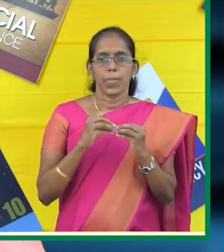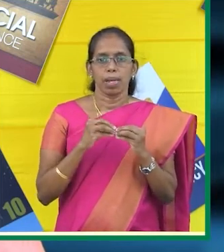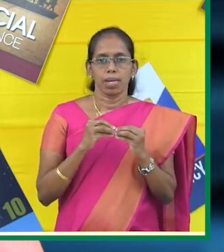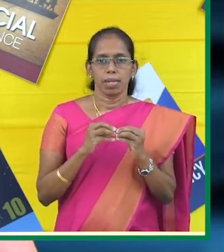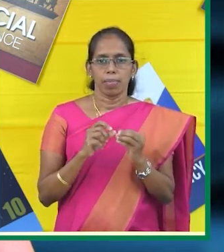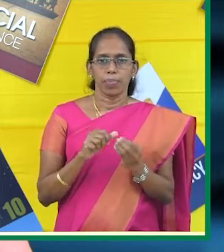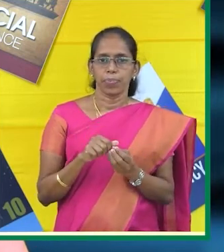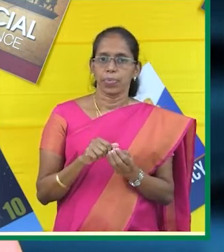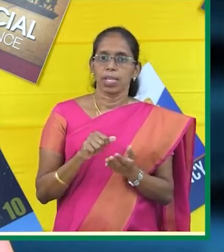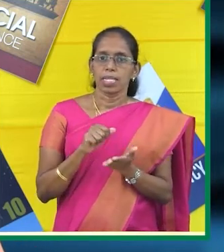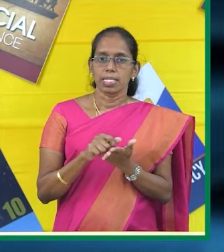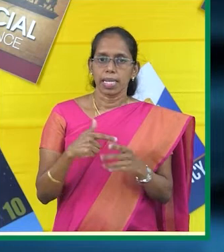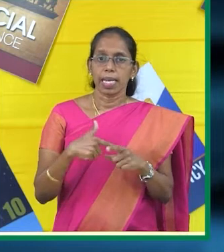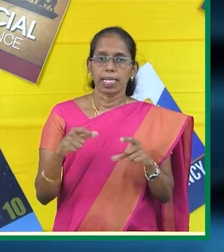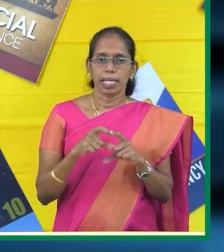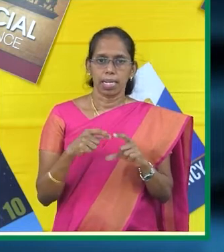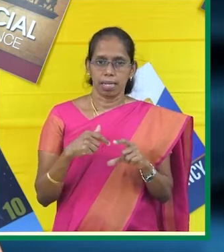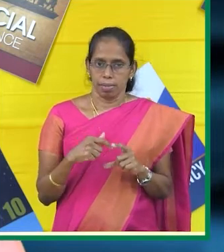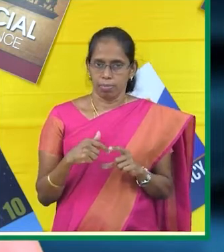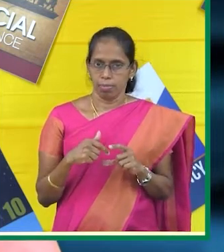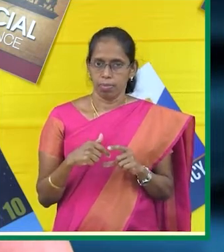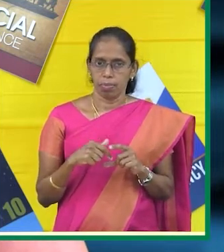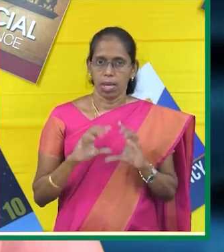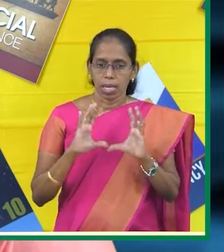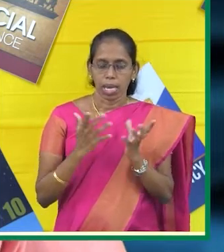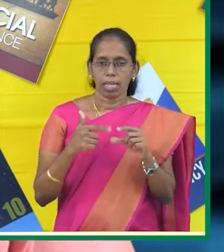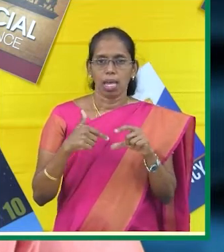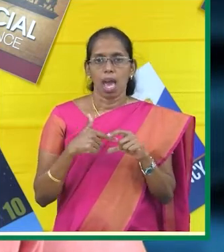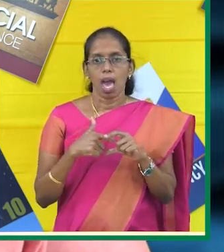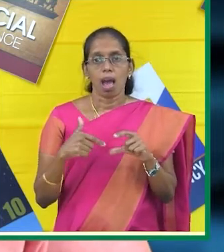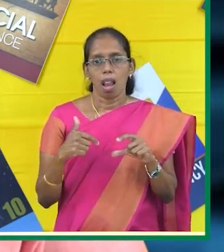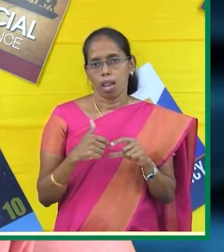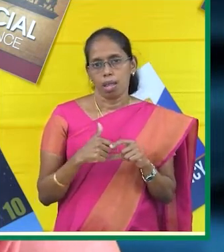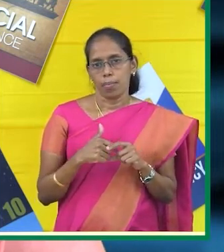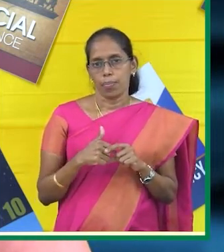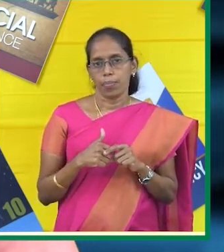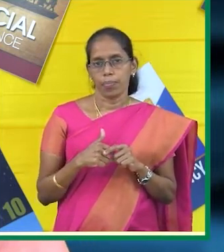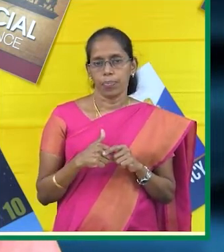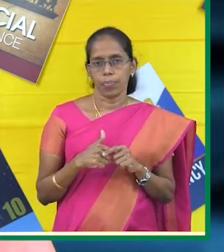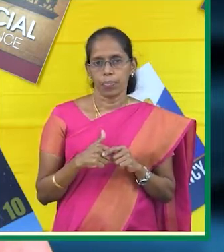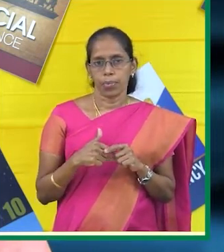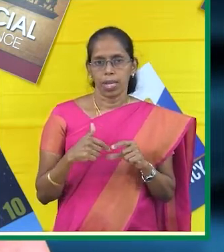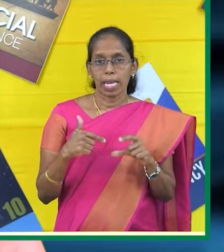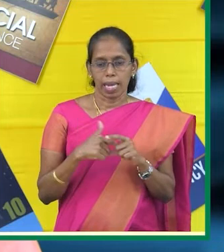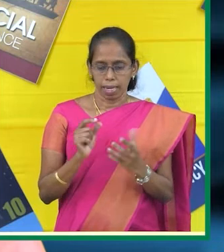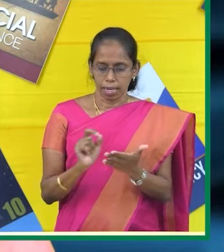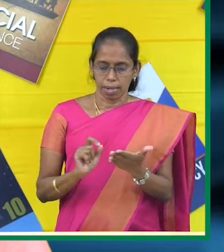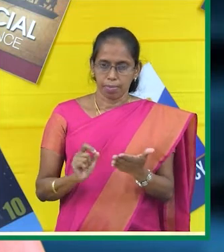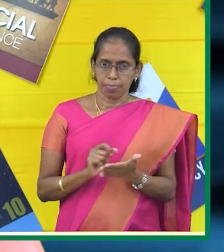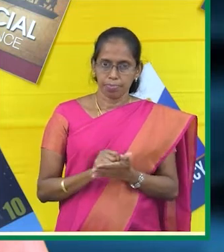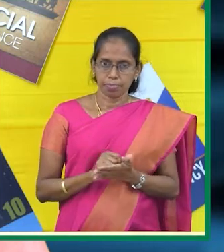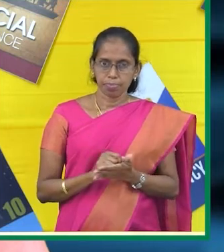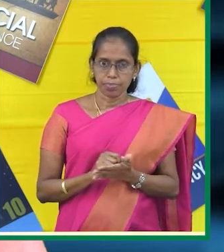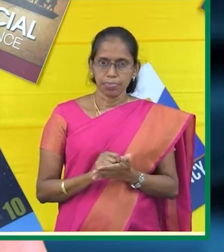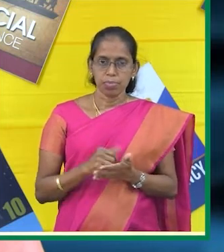ஆஃப் எர்த் ஹெரால்ட், எடிட்டர் ஆஃப் எர்த் ஹெரால்ட் என்கிற பத்திரிகையினுடைய எடிட்டர், அவருடைய